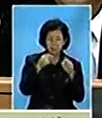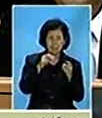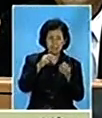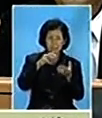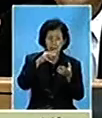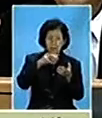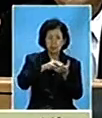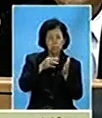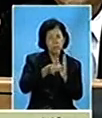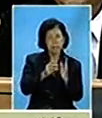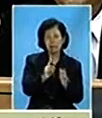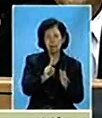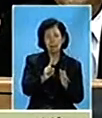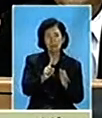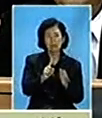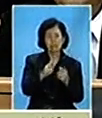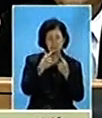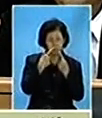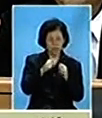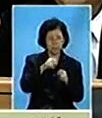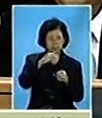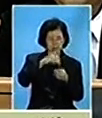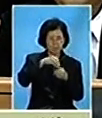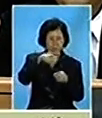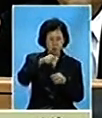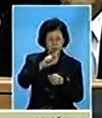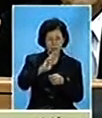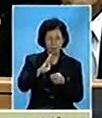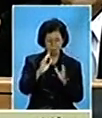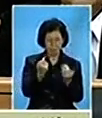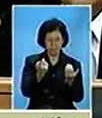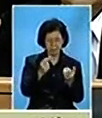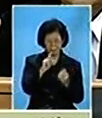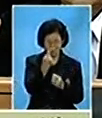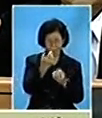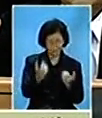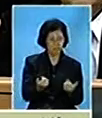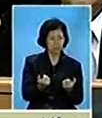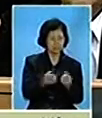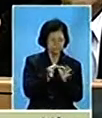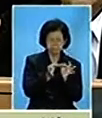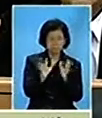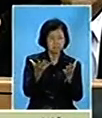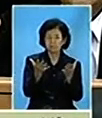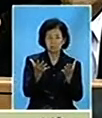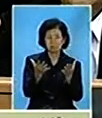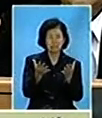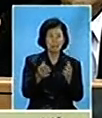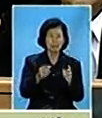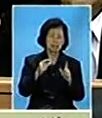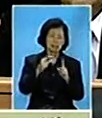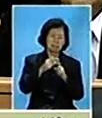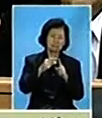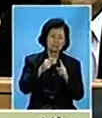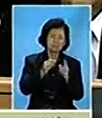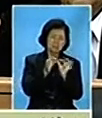นะฮะคำตอบก็คือว่าในพรบฉบับใหม่ที่กำลังพิจารณาอยู่เนี่ยไม่มีนะครับนิยามว่ายาแผนไทยนั้น